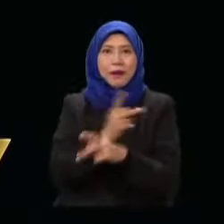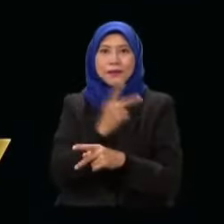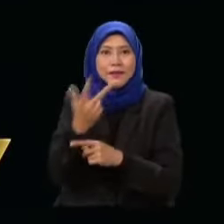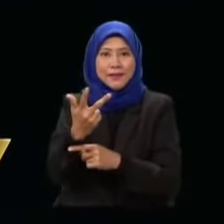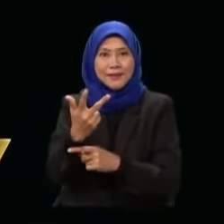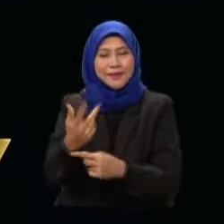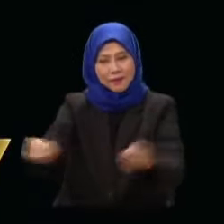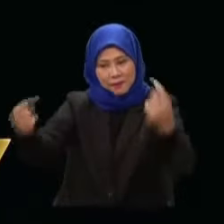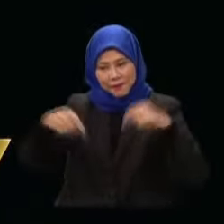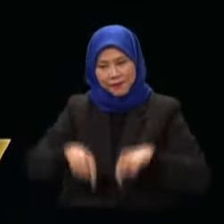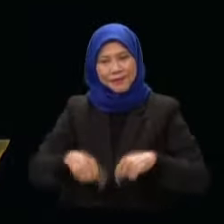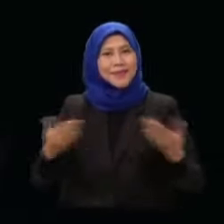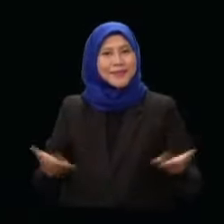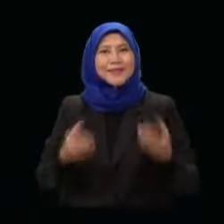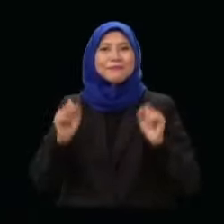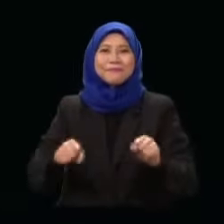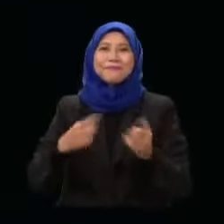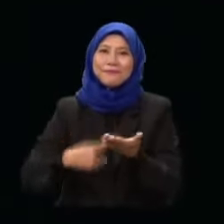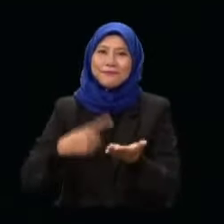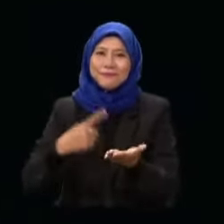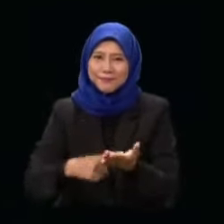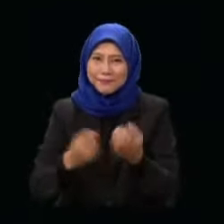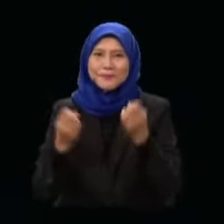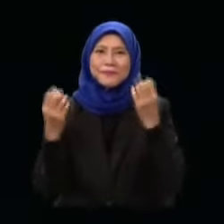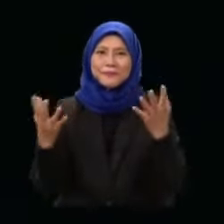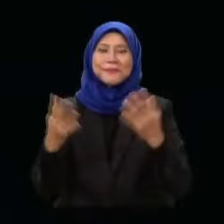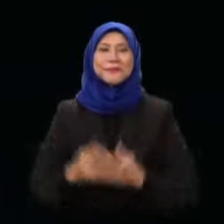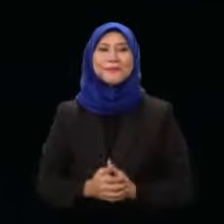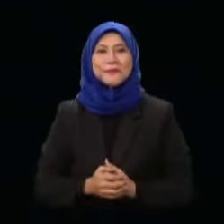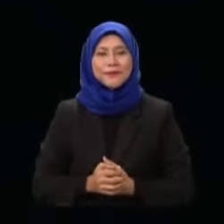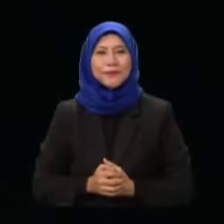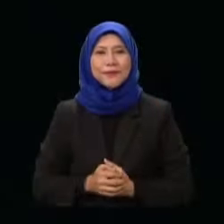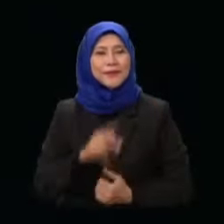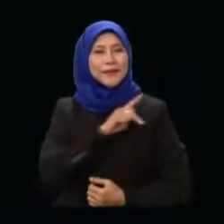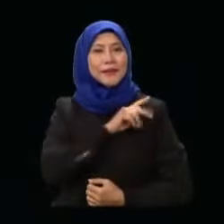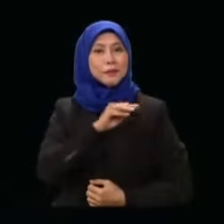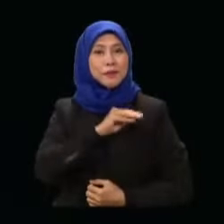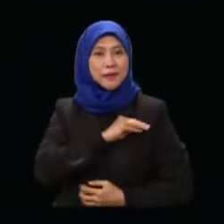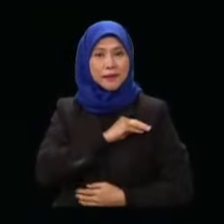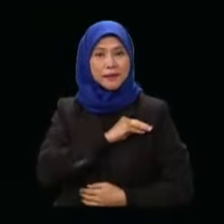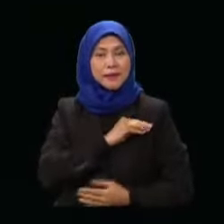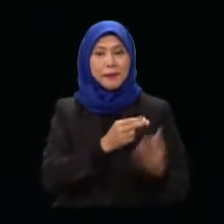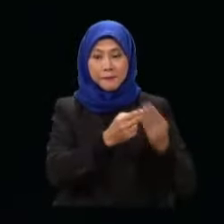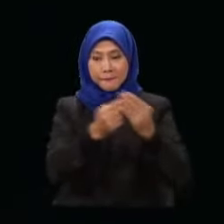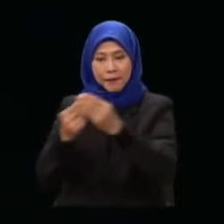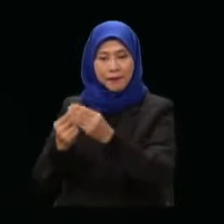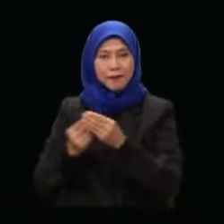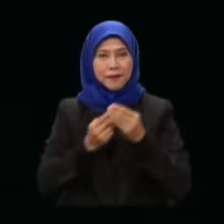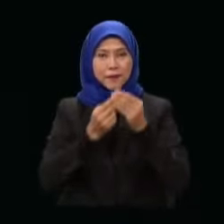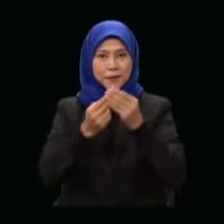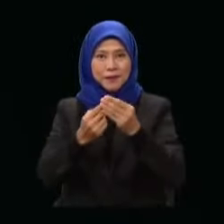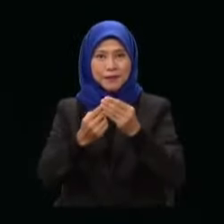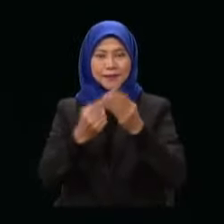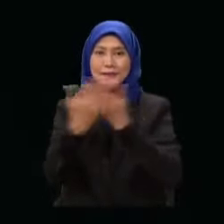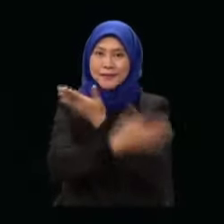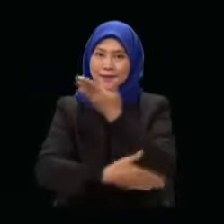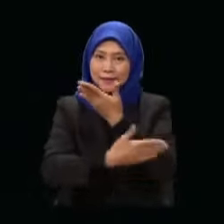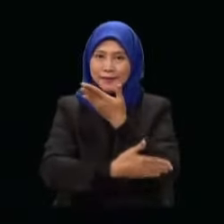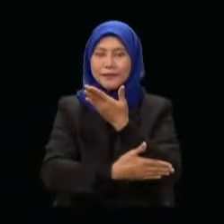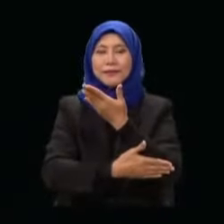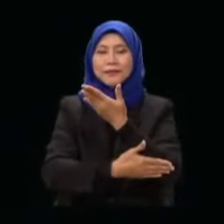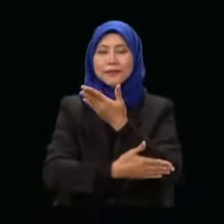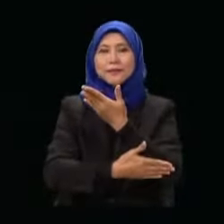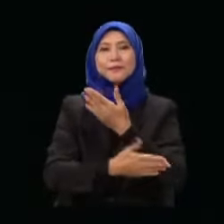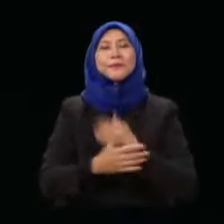bulan kita datangnya rezeki tulis agak banyak Eh Kementerian nah perpaduan negara seperti Mandau yang menawar